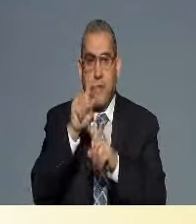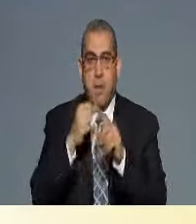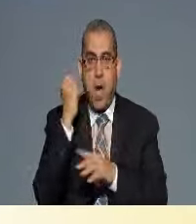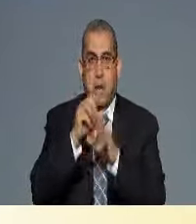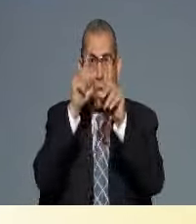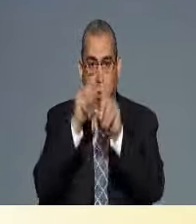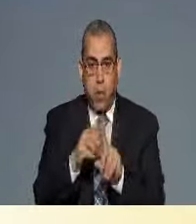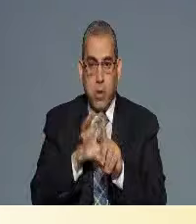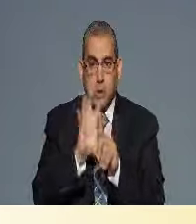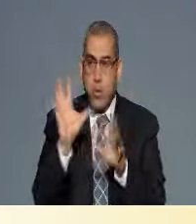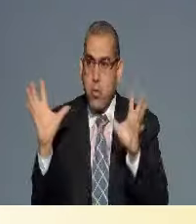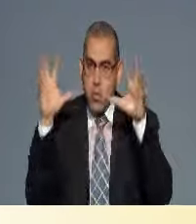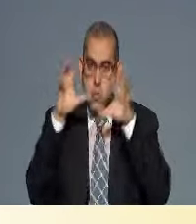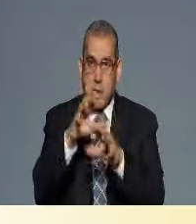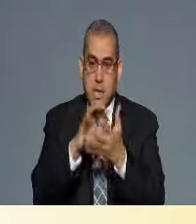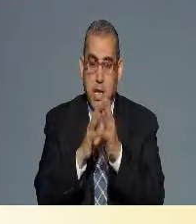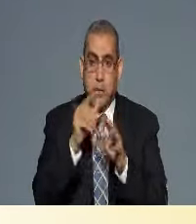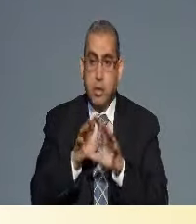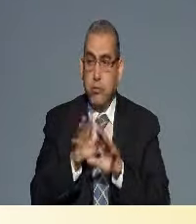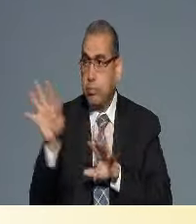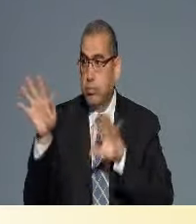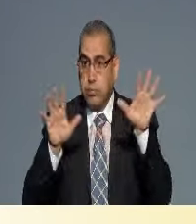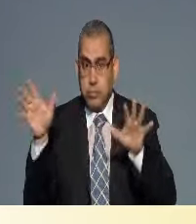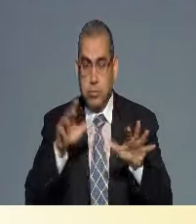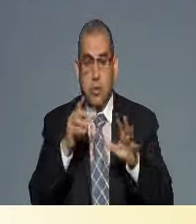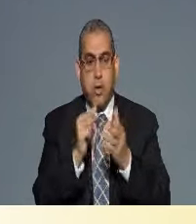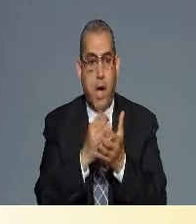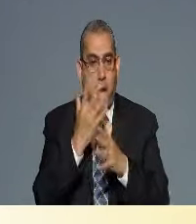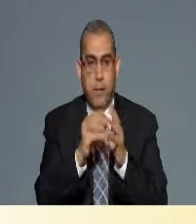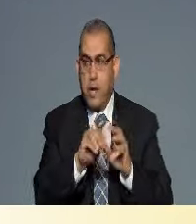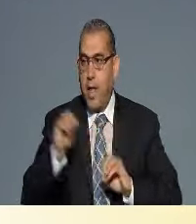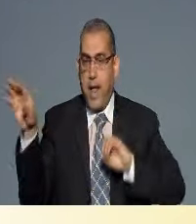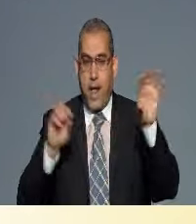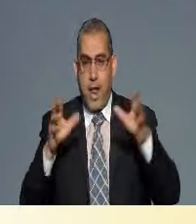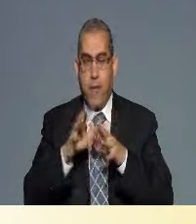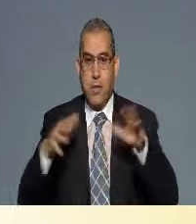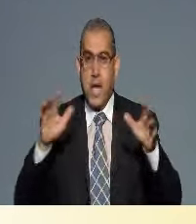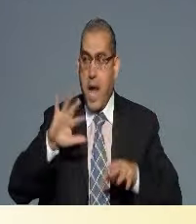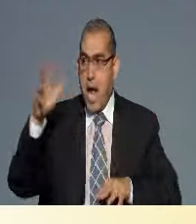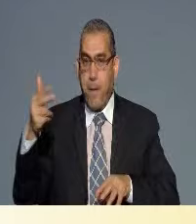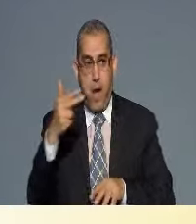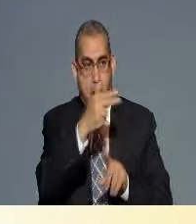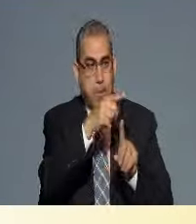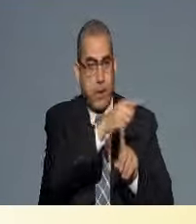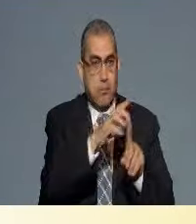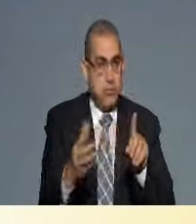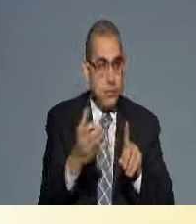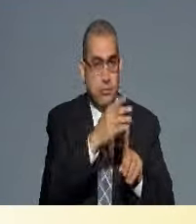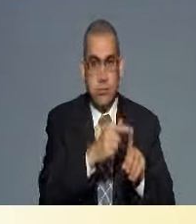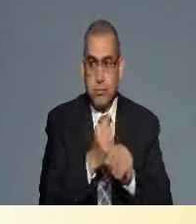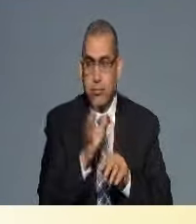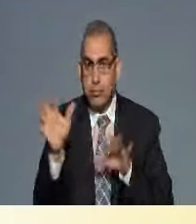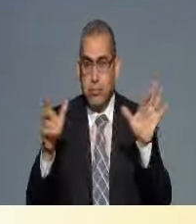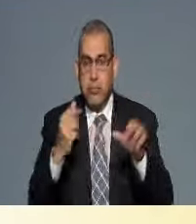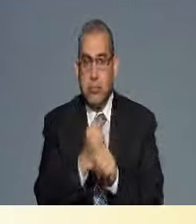الإجمالية، فمع التنمية الشاملة هيحصل خروج للمواطنين لهذه الأماكن في الصحراء الغربية، وده توجهنا سيادتك وفقا